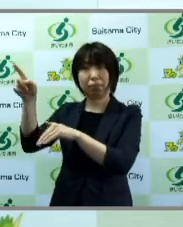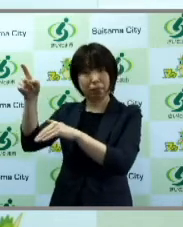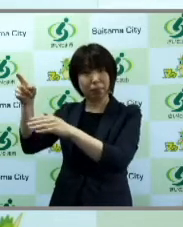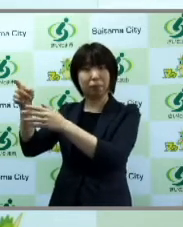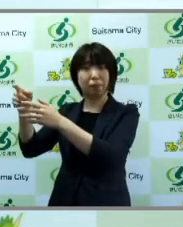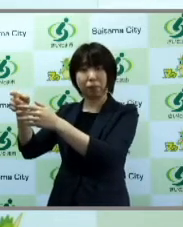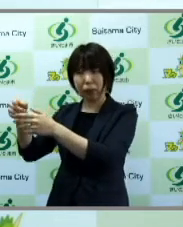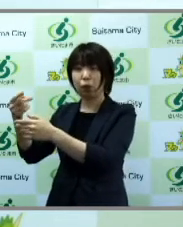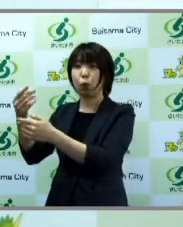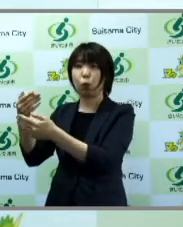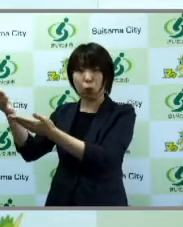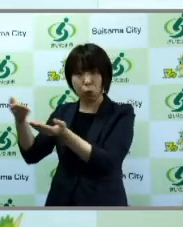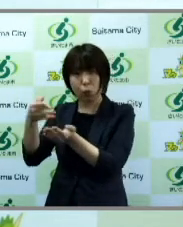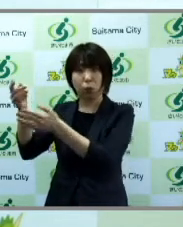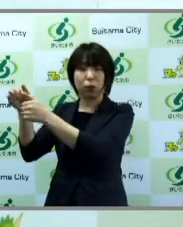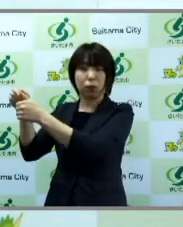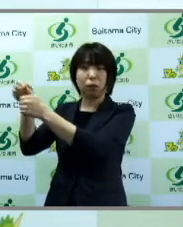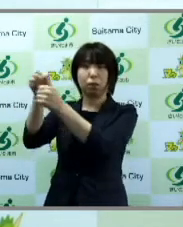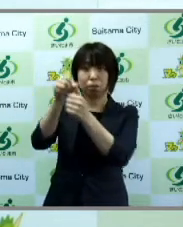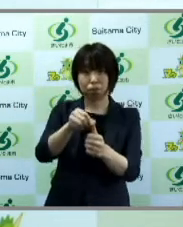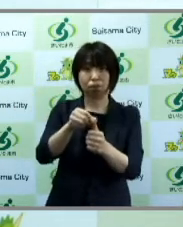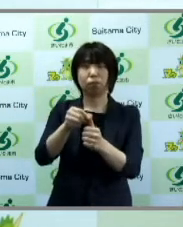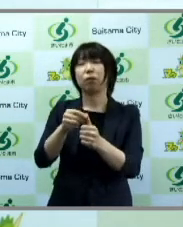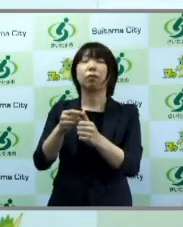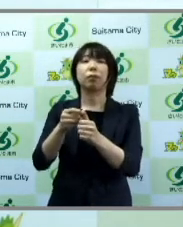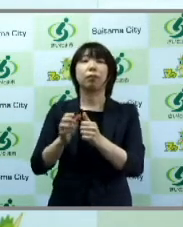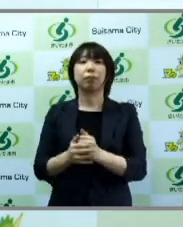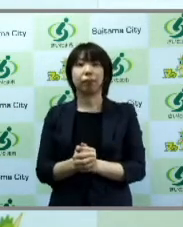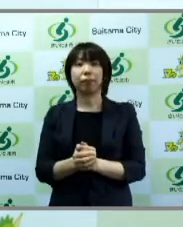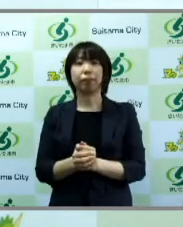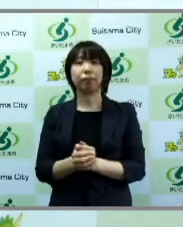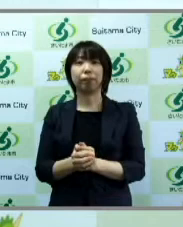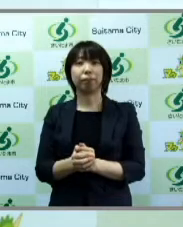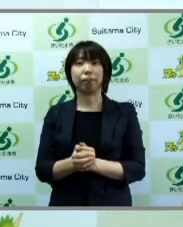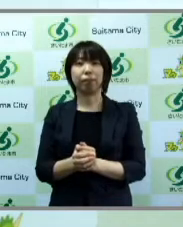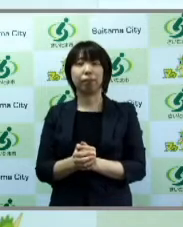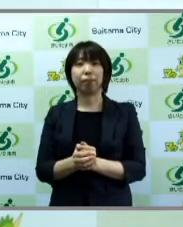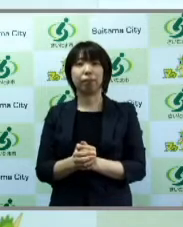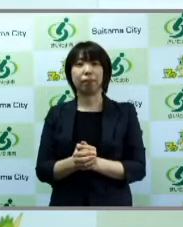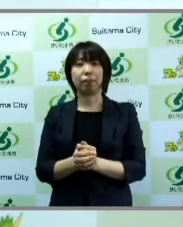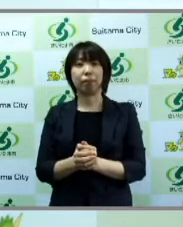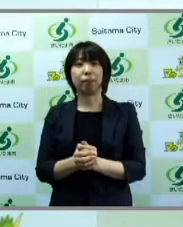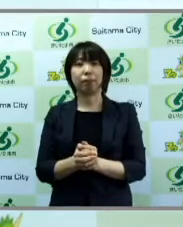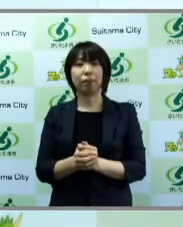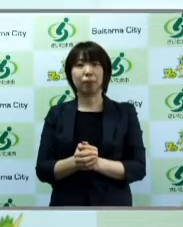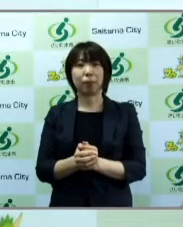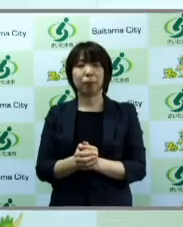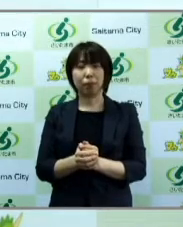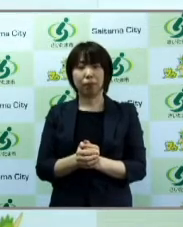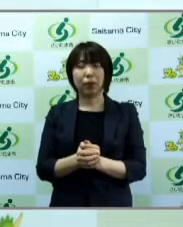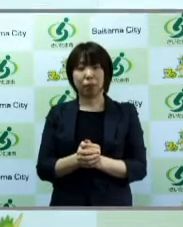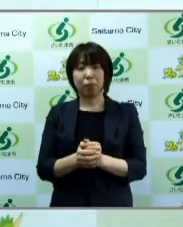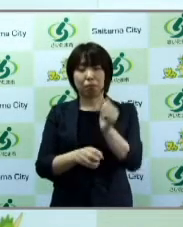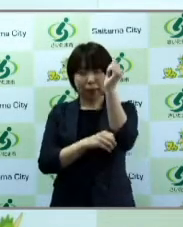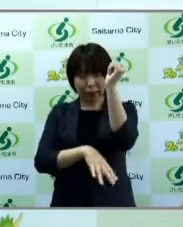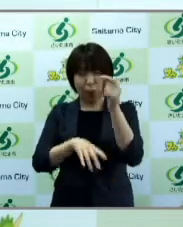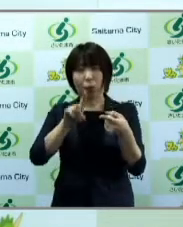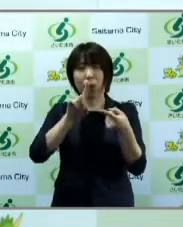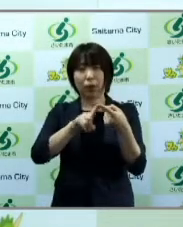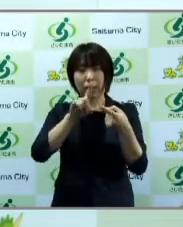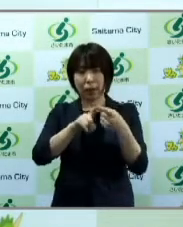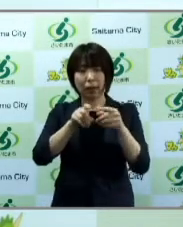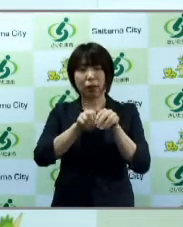ただいたということで、クラスター一つの要するにオーソドックスなクラスター対策の取り組みをしつつ、合わせ